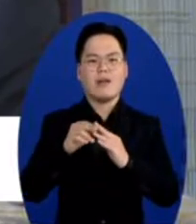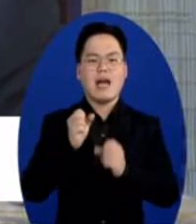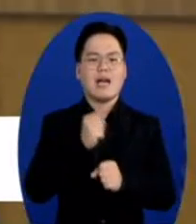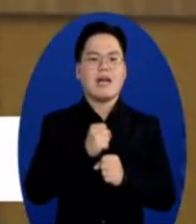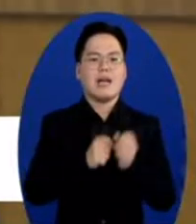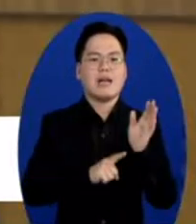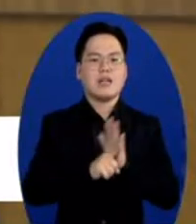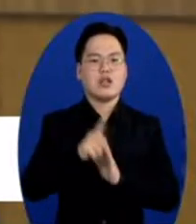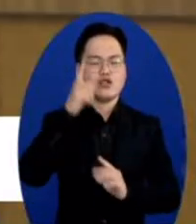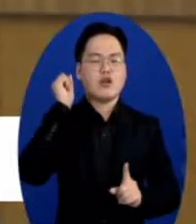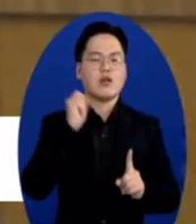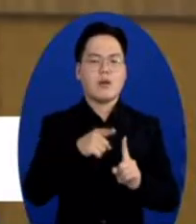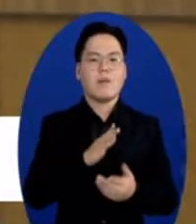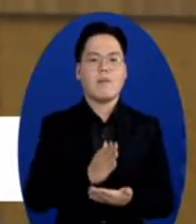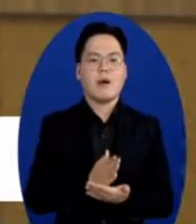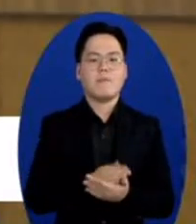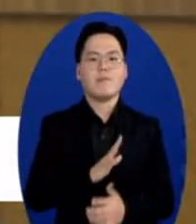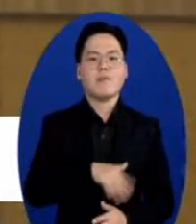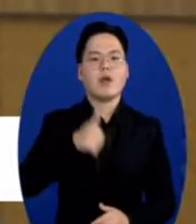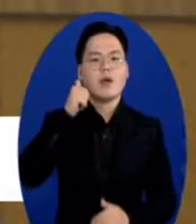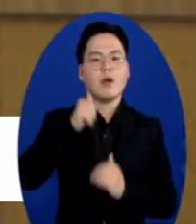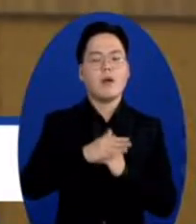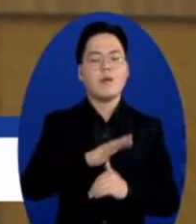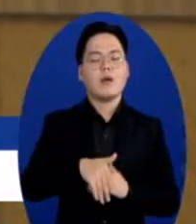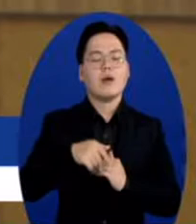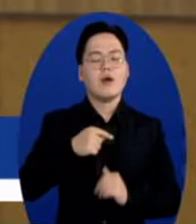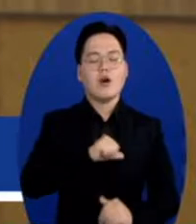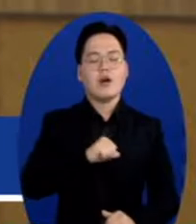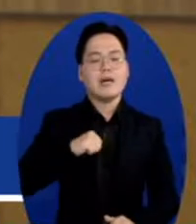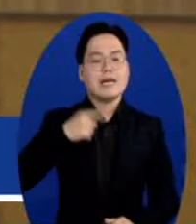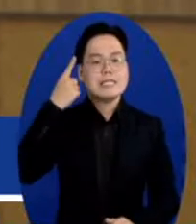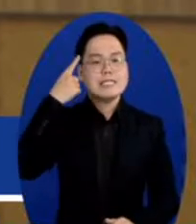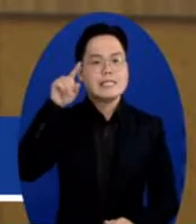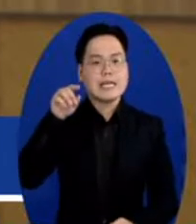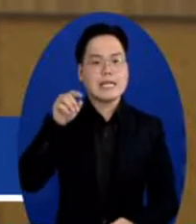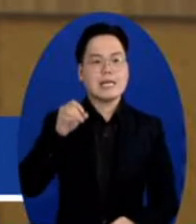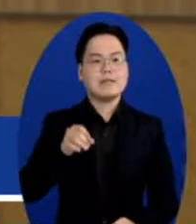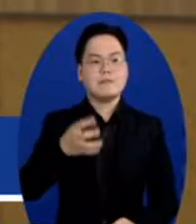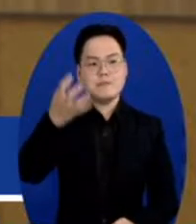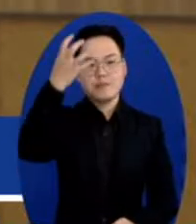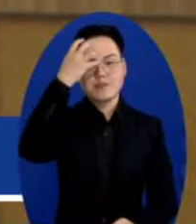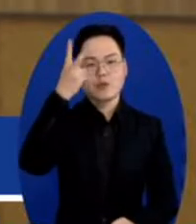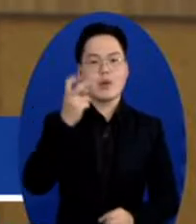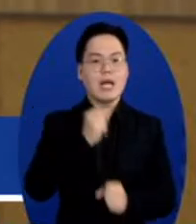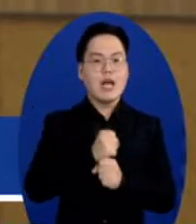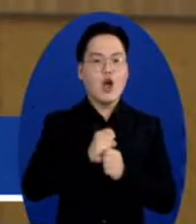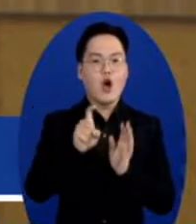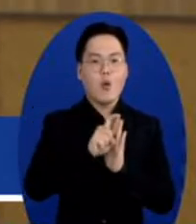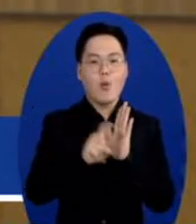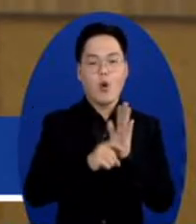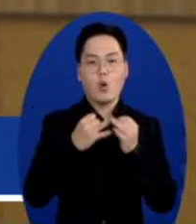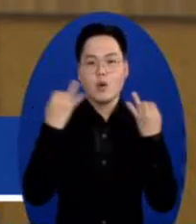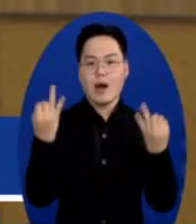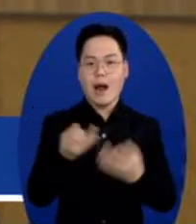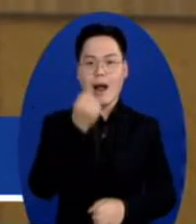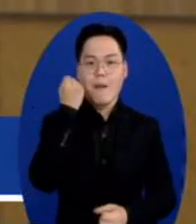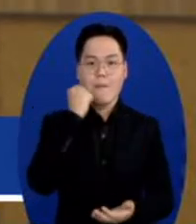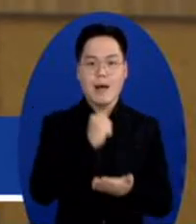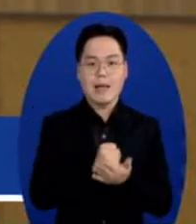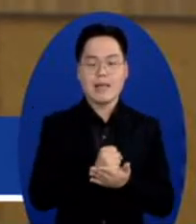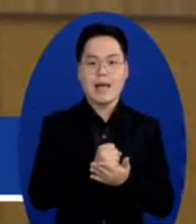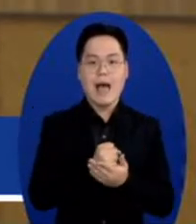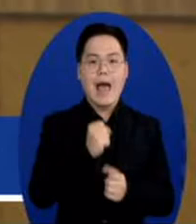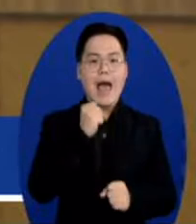гэсэн юм зорилго таад ажиллаж байна. Бас миний би санаачилж энэ сая засгийн газрын үйл ажиллагааны хөтөлбөрийг улсын их хурлаар батлахад одоо ажлын